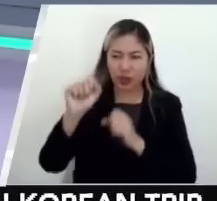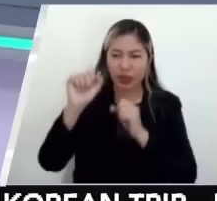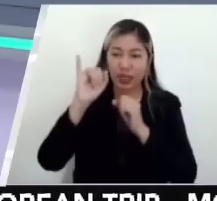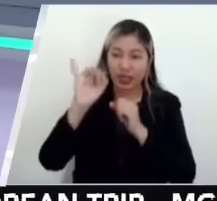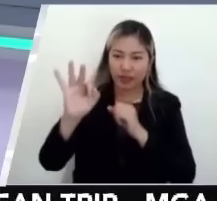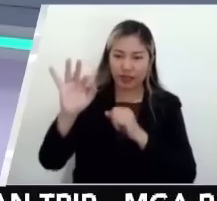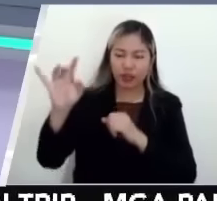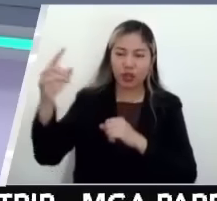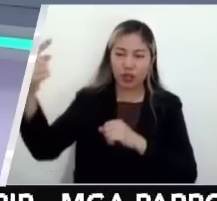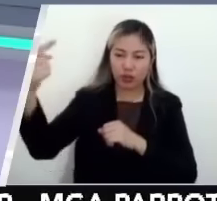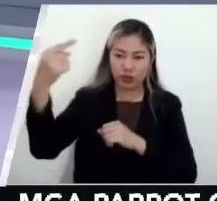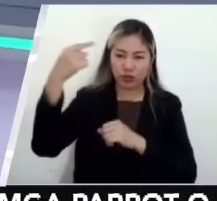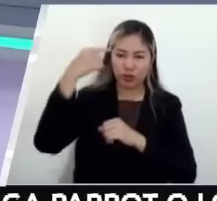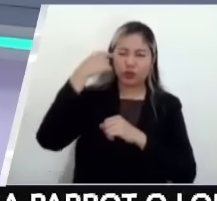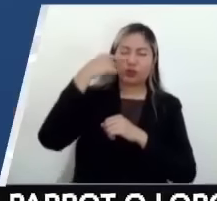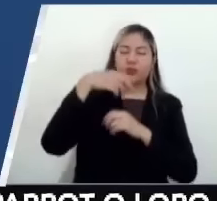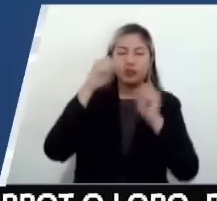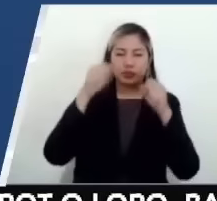Balitang hatid ni Ian Cruz.